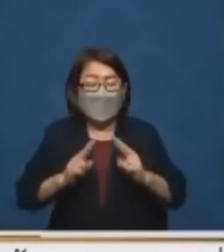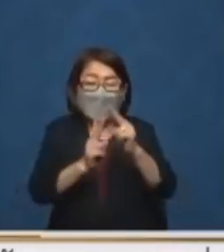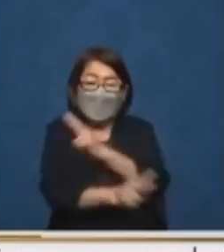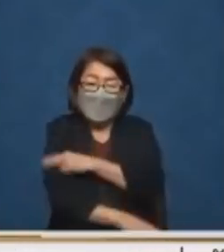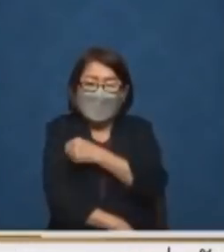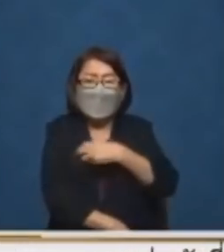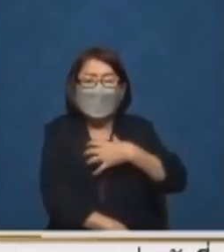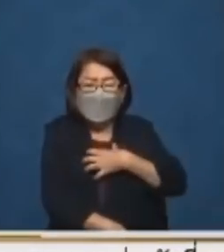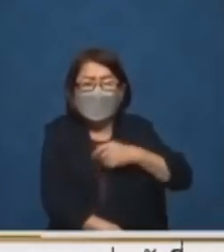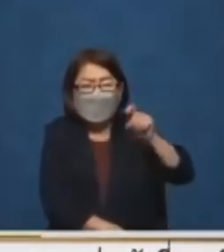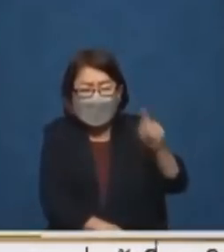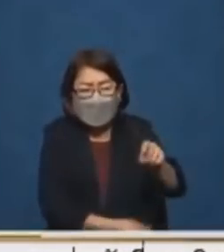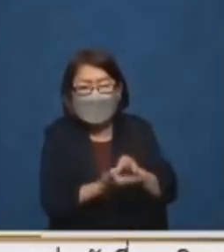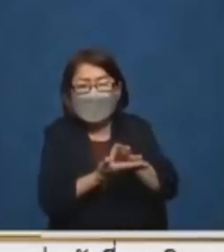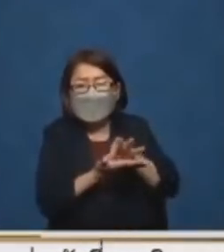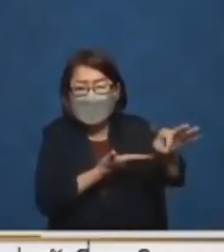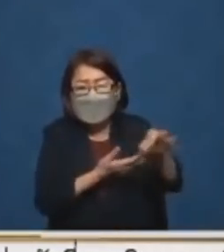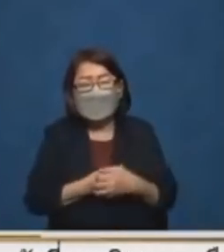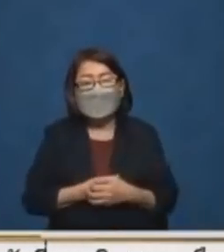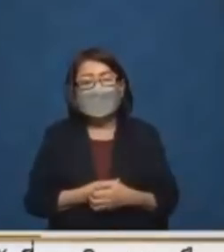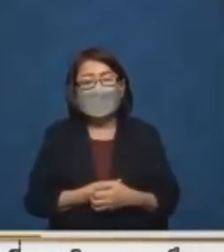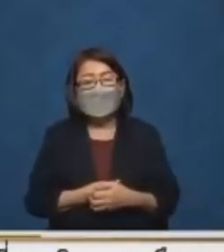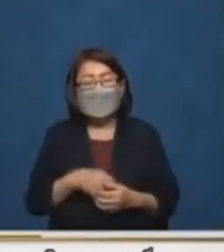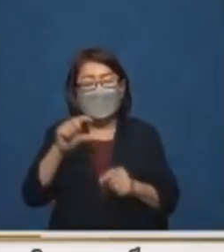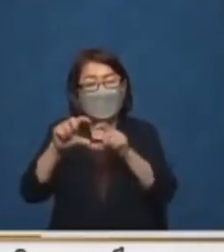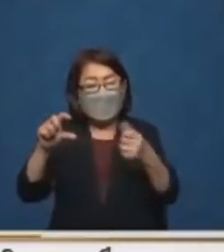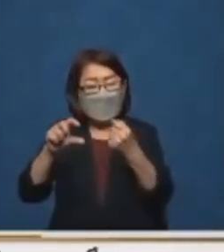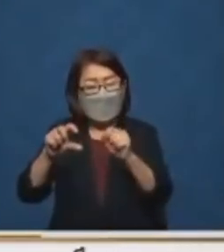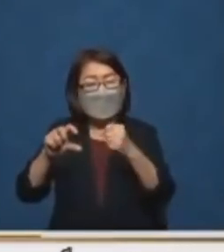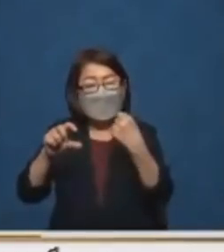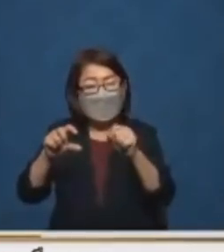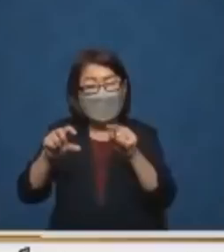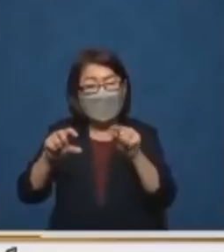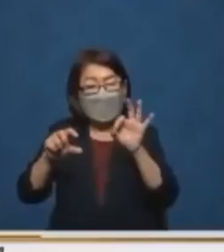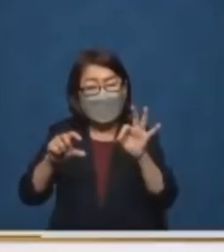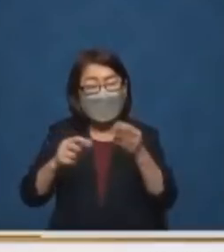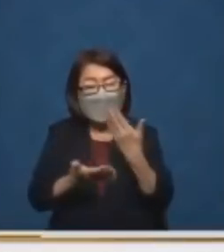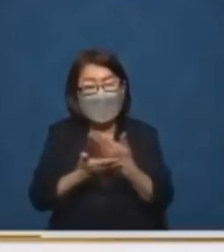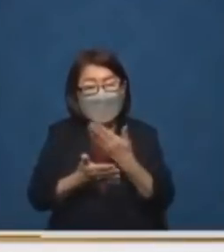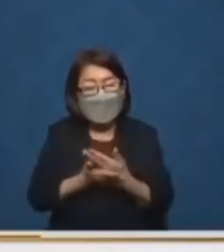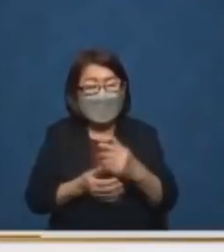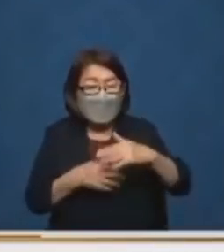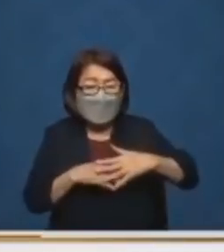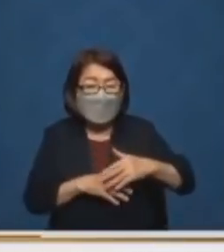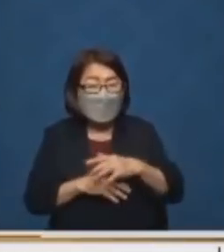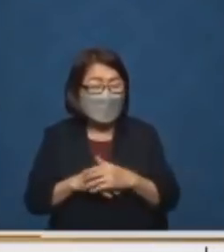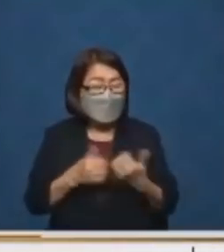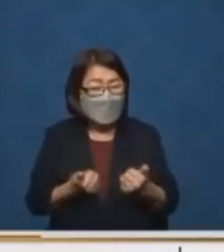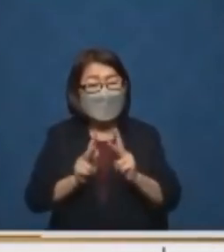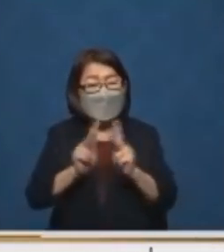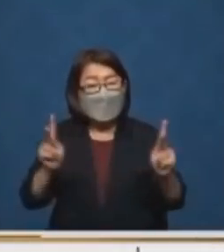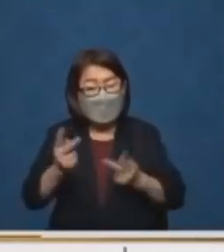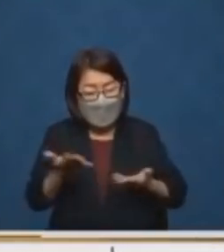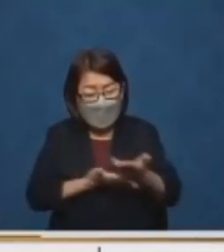ว ç 10.9 ล้านโสในวงเงิน 6,064 ล้านวาททั้งทั้งที่มสด Pikachu ขนครมการกันกองการใช